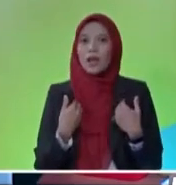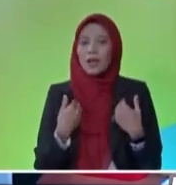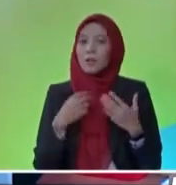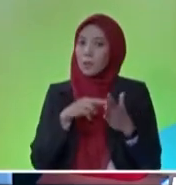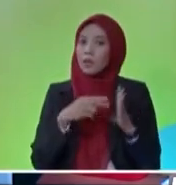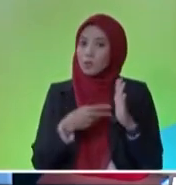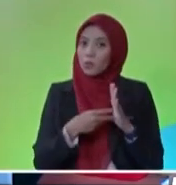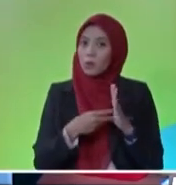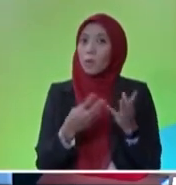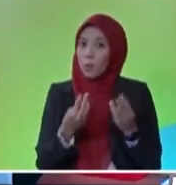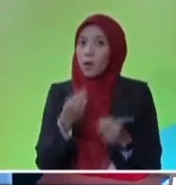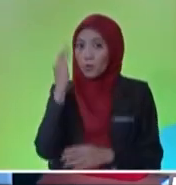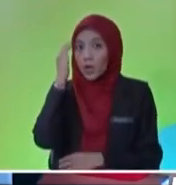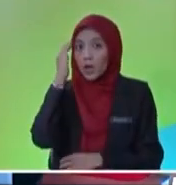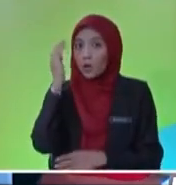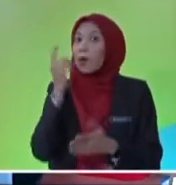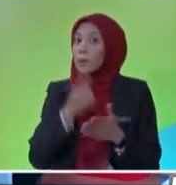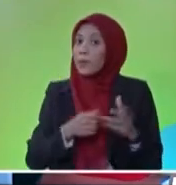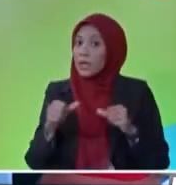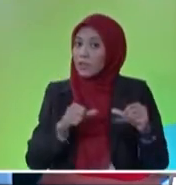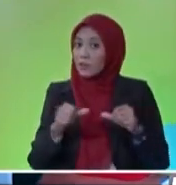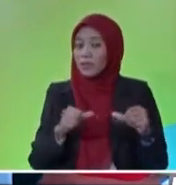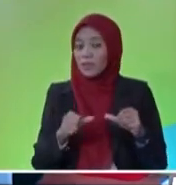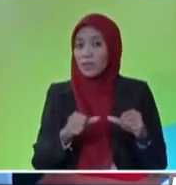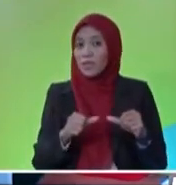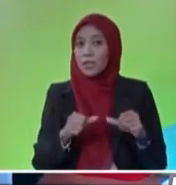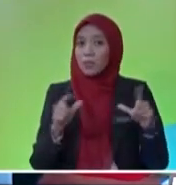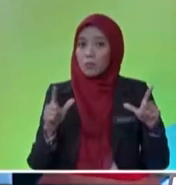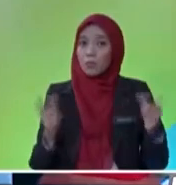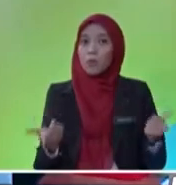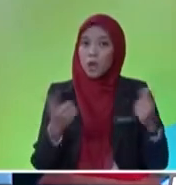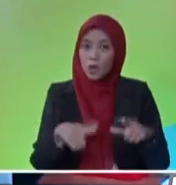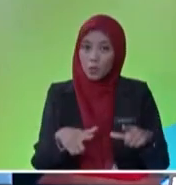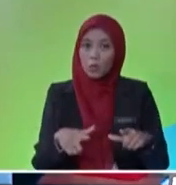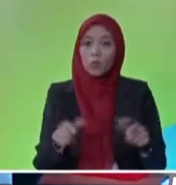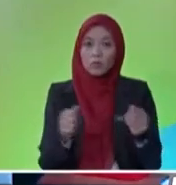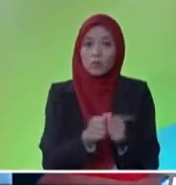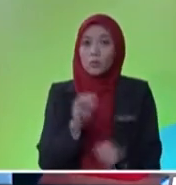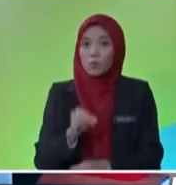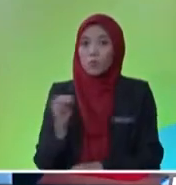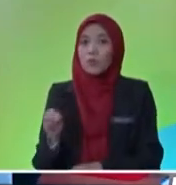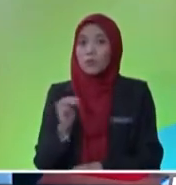tahu Apa kaitannya dengan murid-murid kita